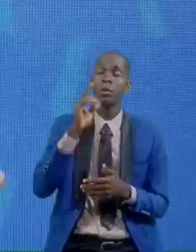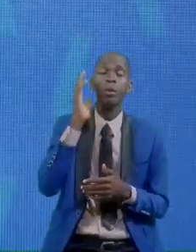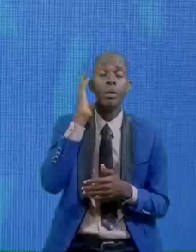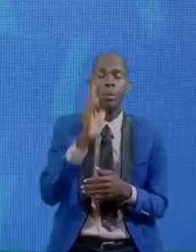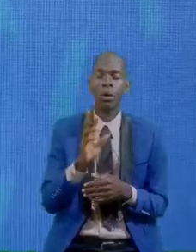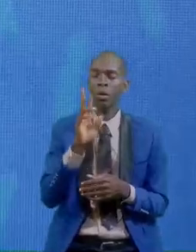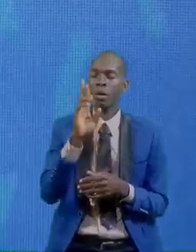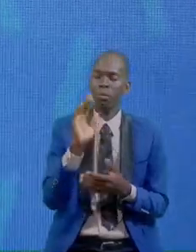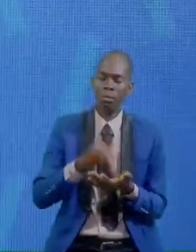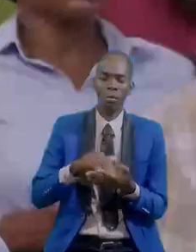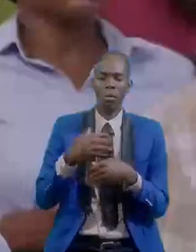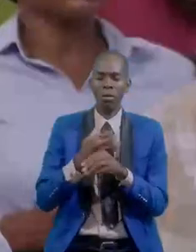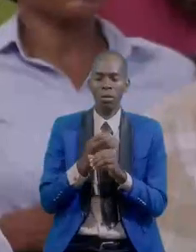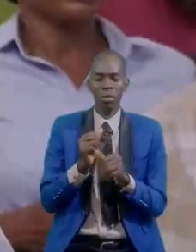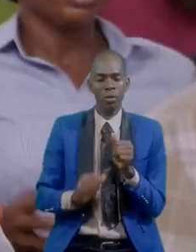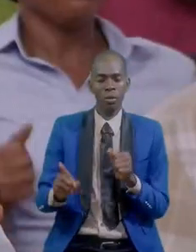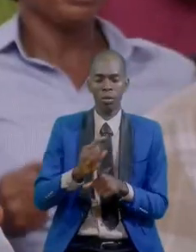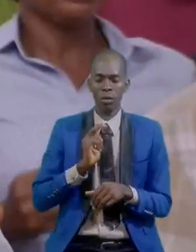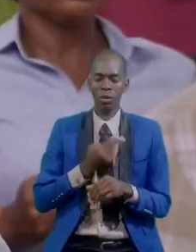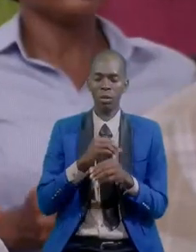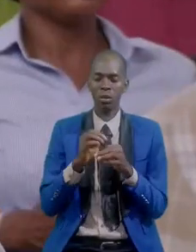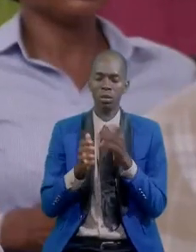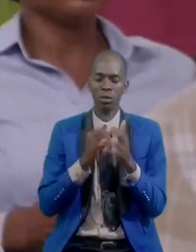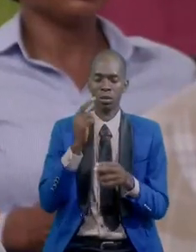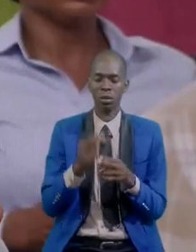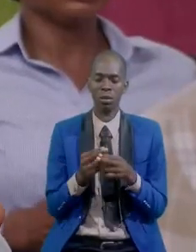Pour que tu puisses recréer chacun de nous au nom de Jésus.